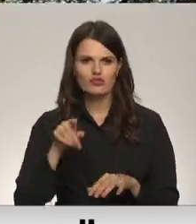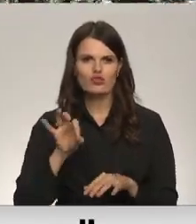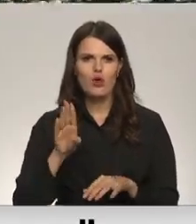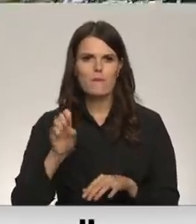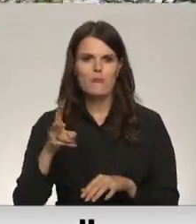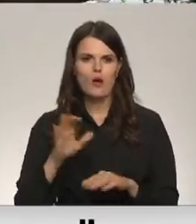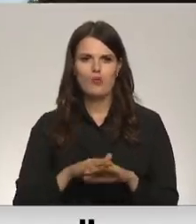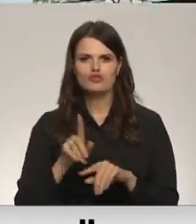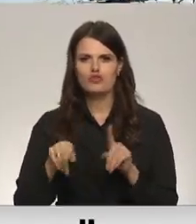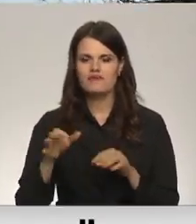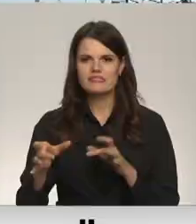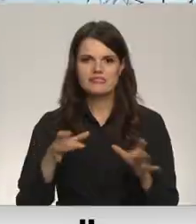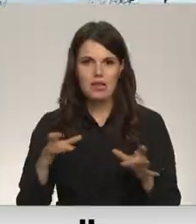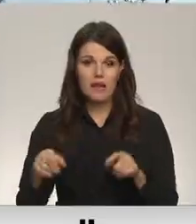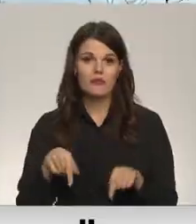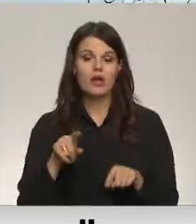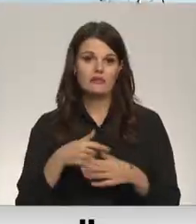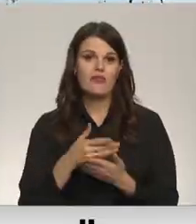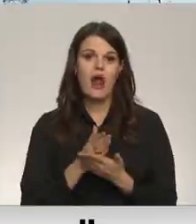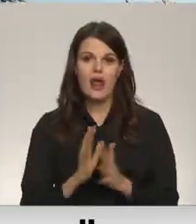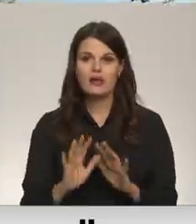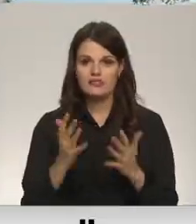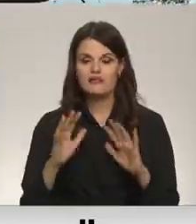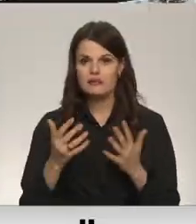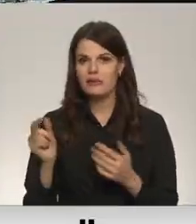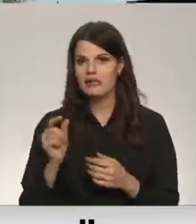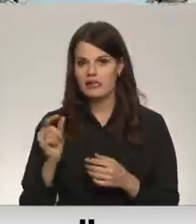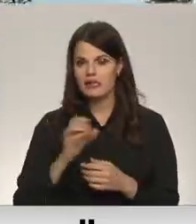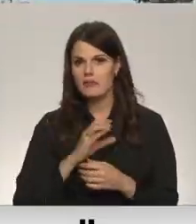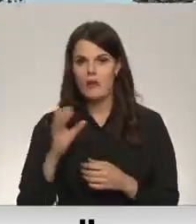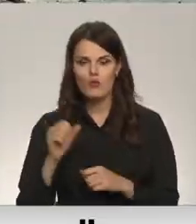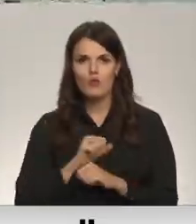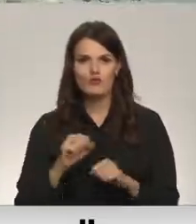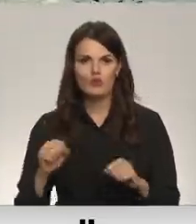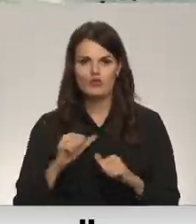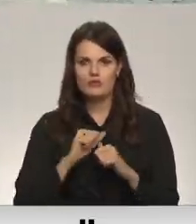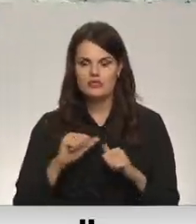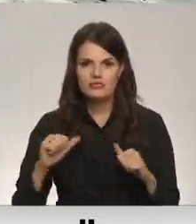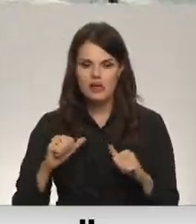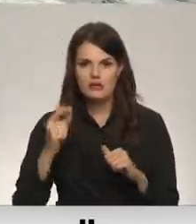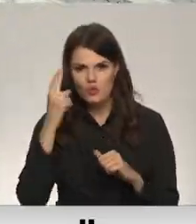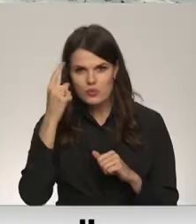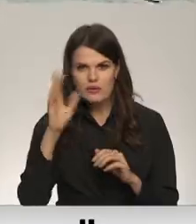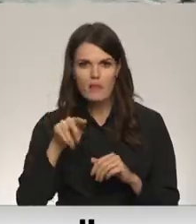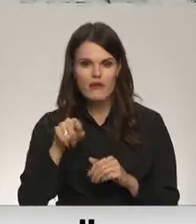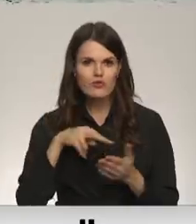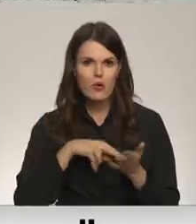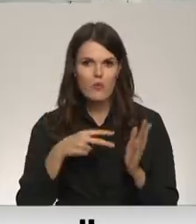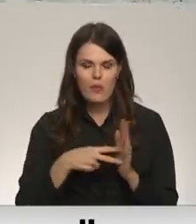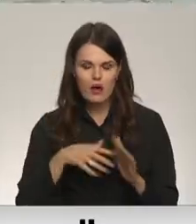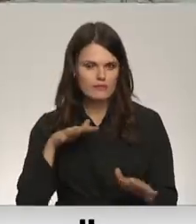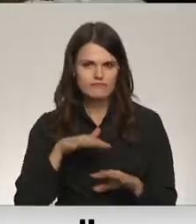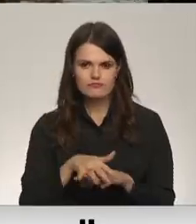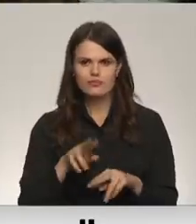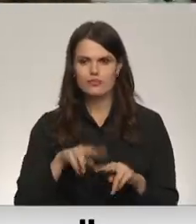atsevišķām saliņām. Un tas jau arī daļai izdevās, bet drīz vien padomju drošības dienesti par plānu uzzināja, izvērsa